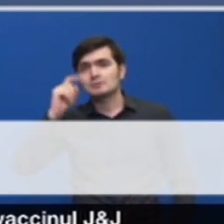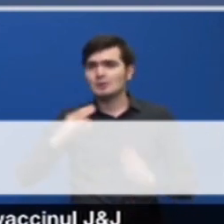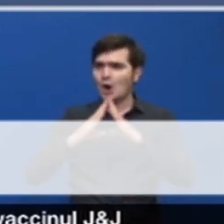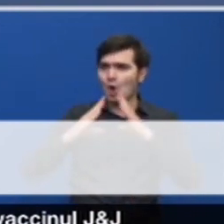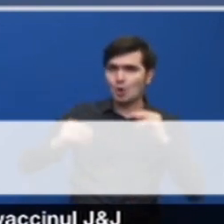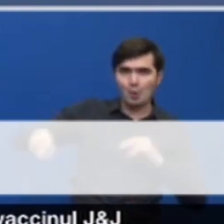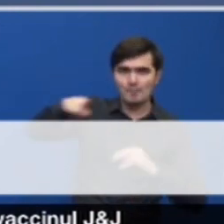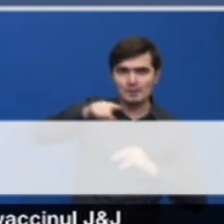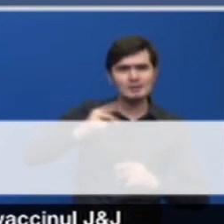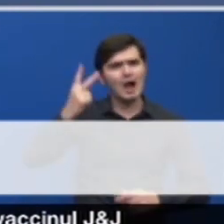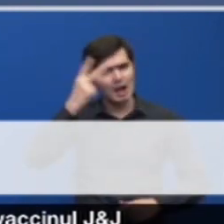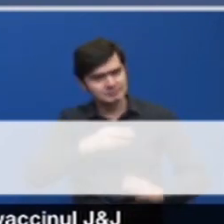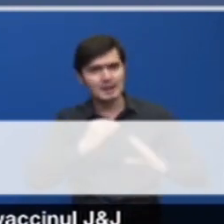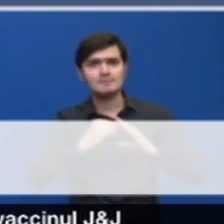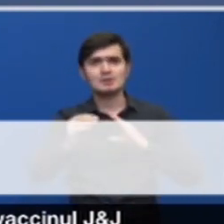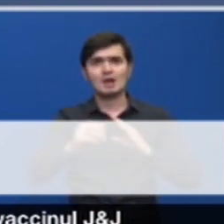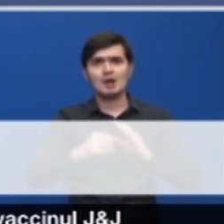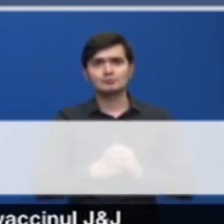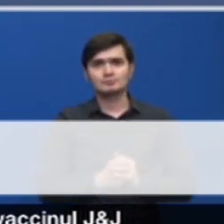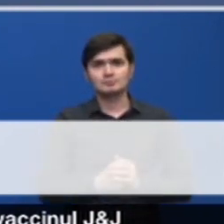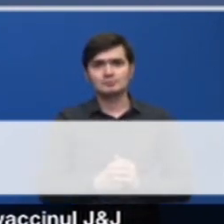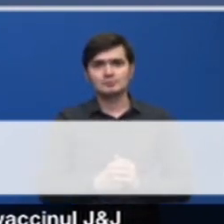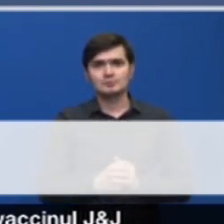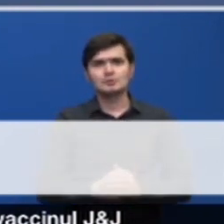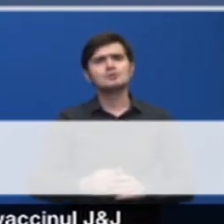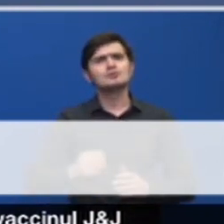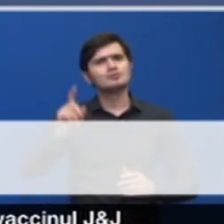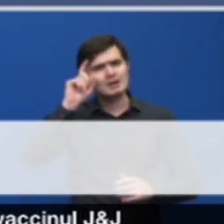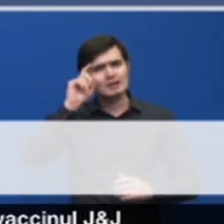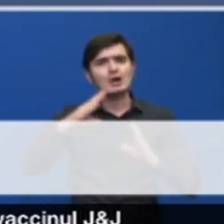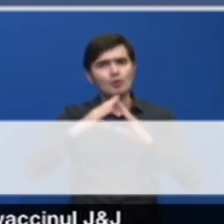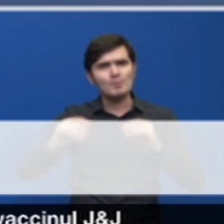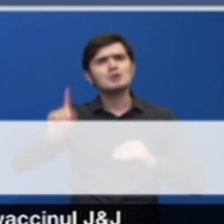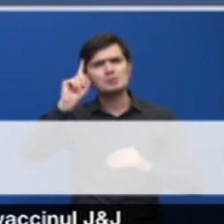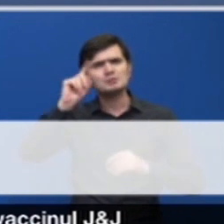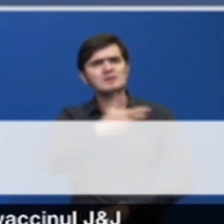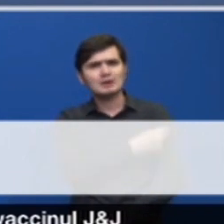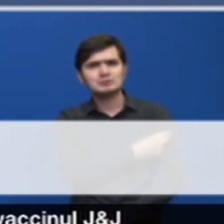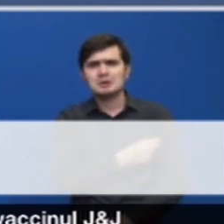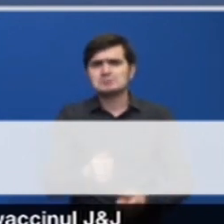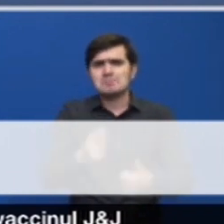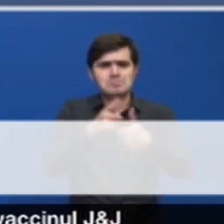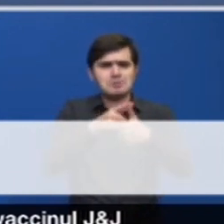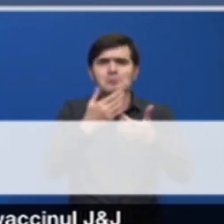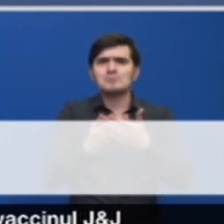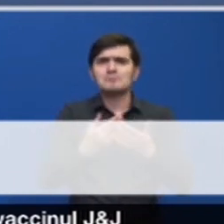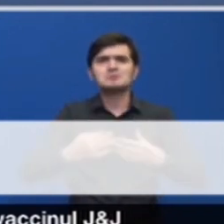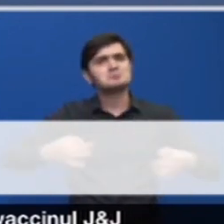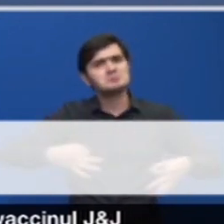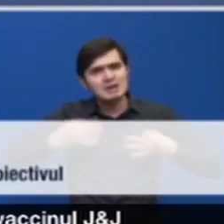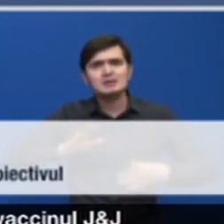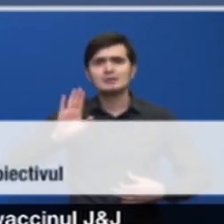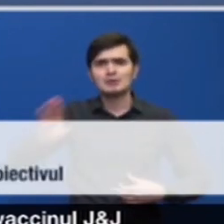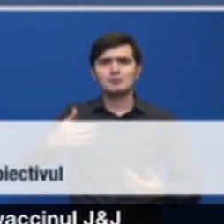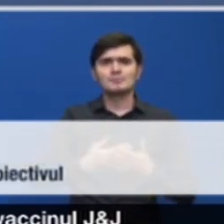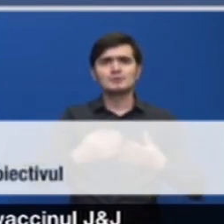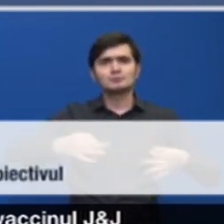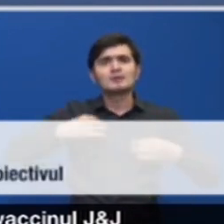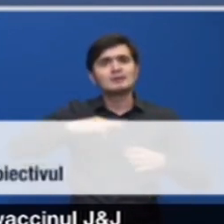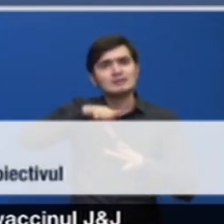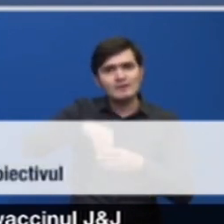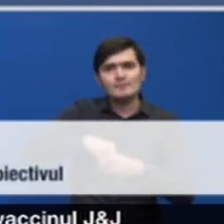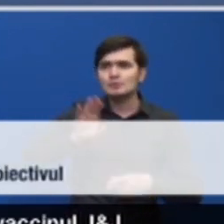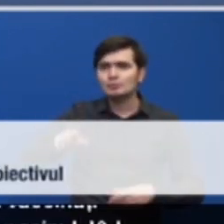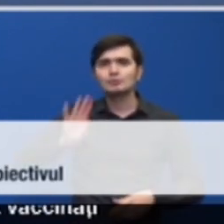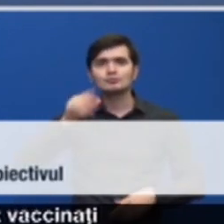au înțeles mesajul și se vor vaccina în primul rând pentru sănătatea lor, pentru sănătatea familiilor lor, pentru a avea o viață